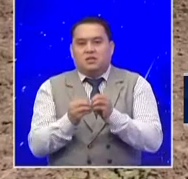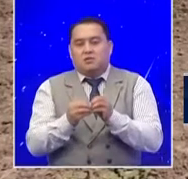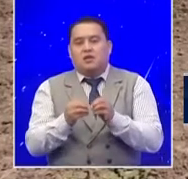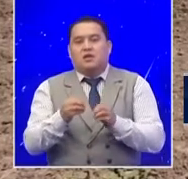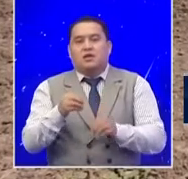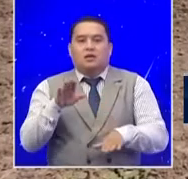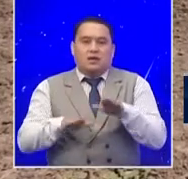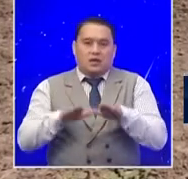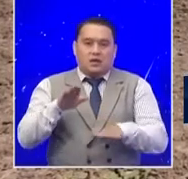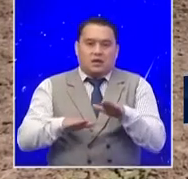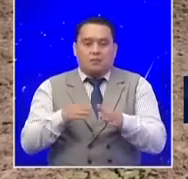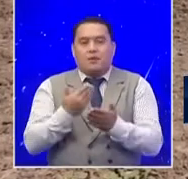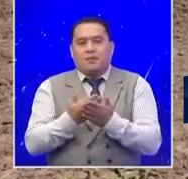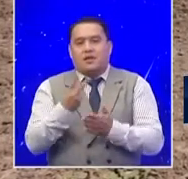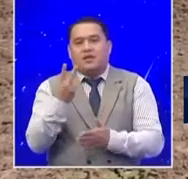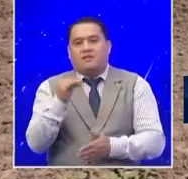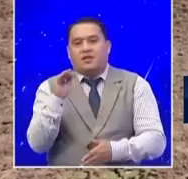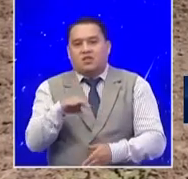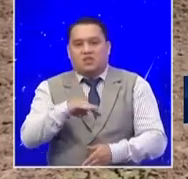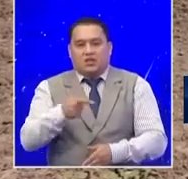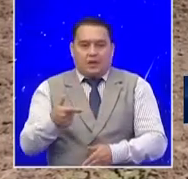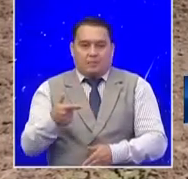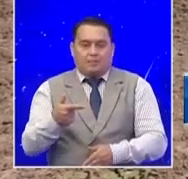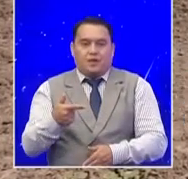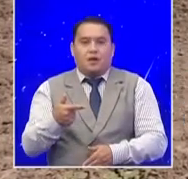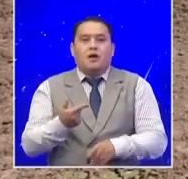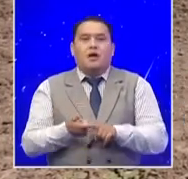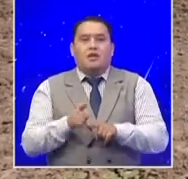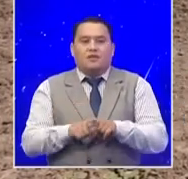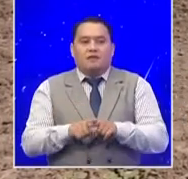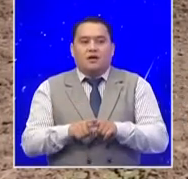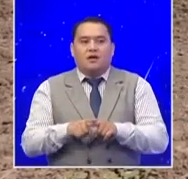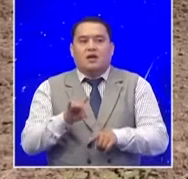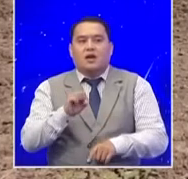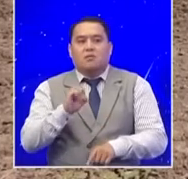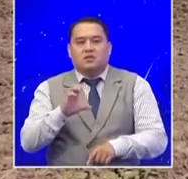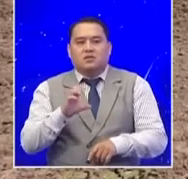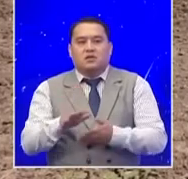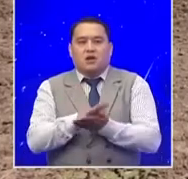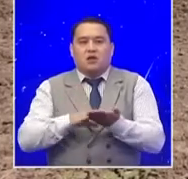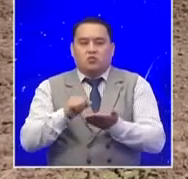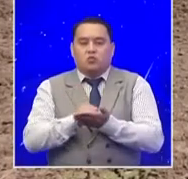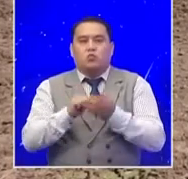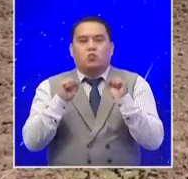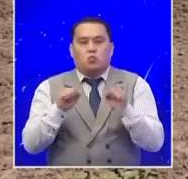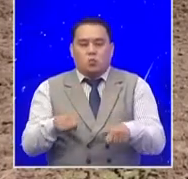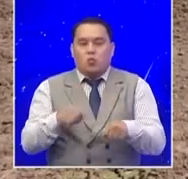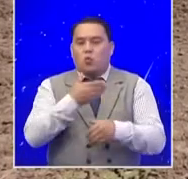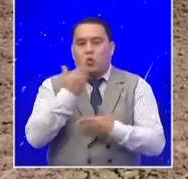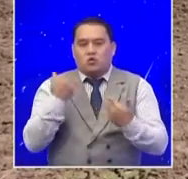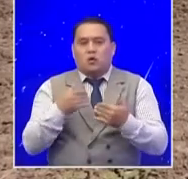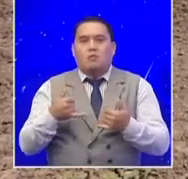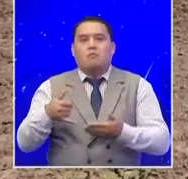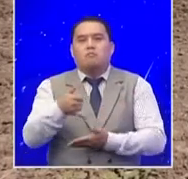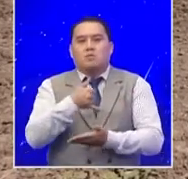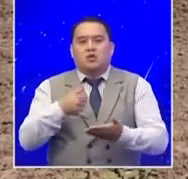семян. Стоимость обходится примерно в 2500 тенге. Помимо этого, озимый рапс безотходный. Из него можно не только получить масло,